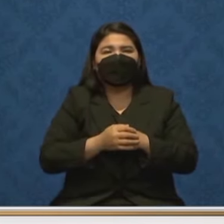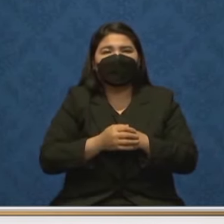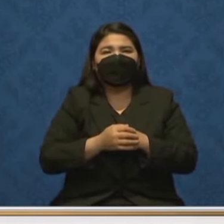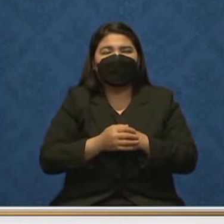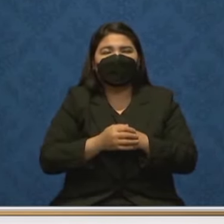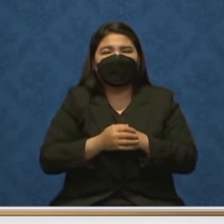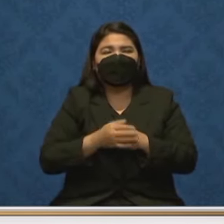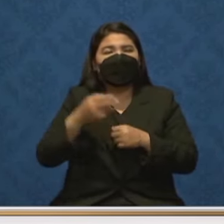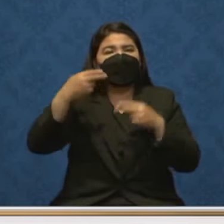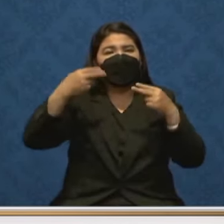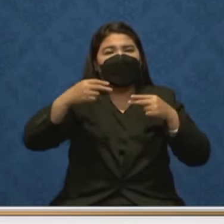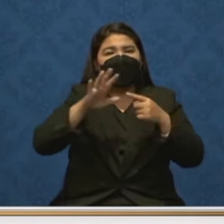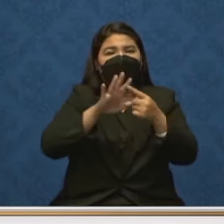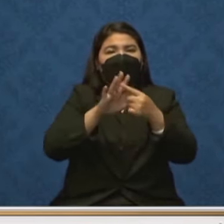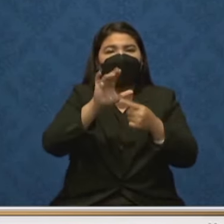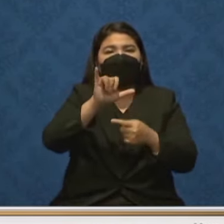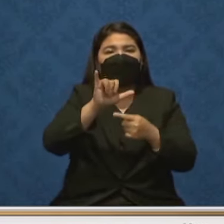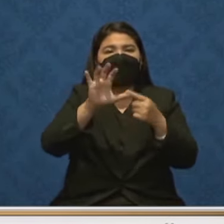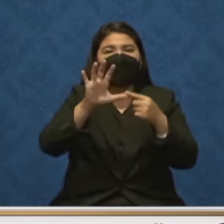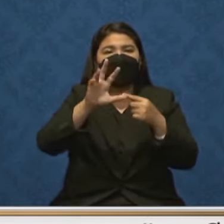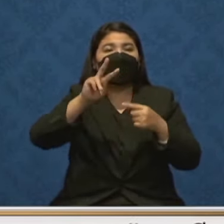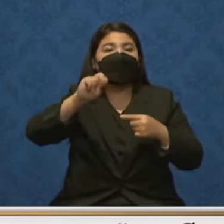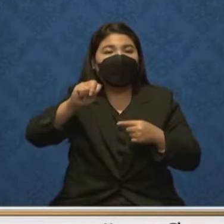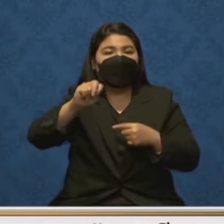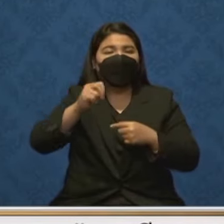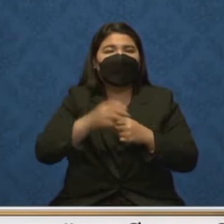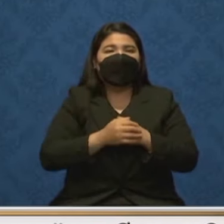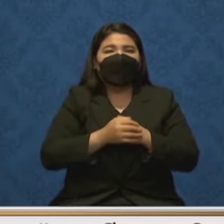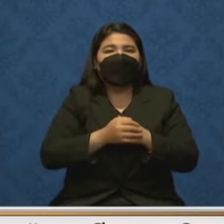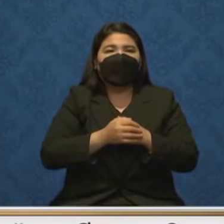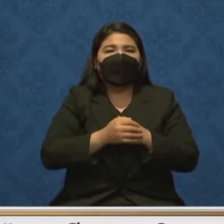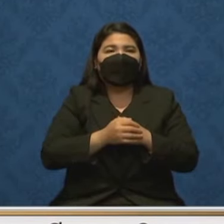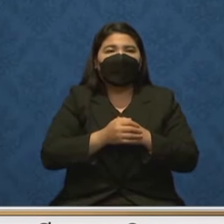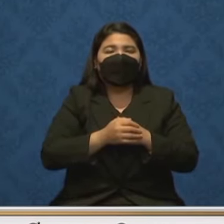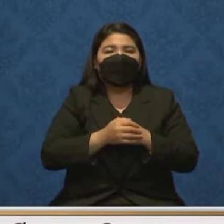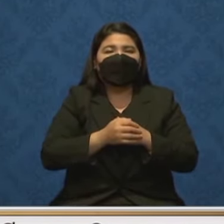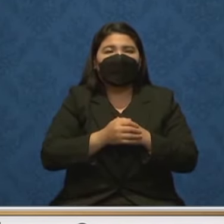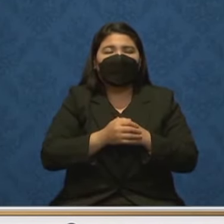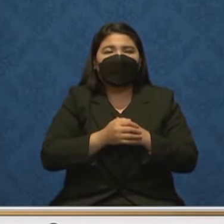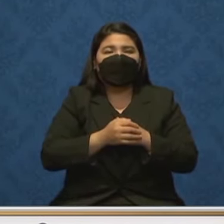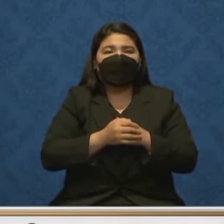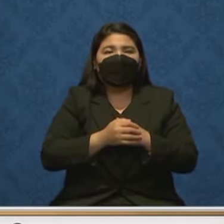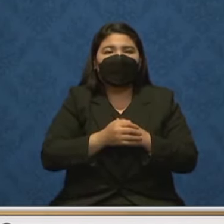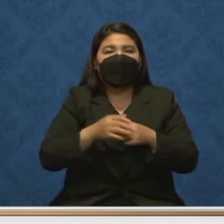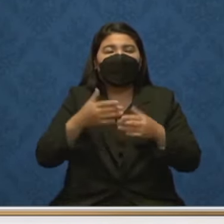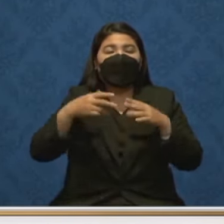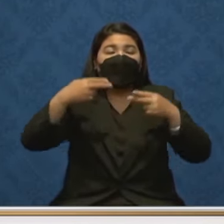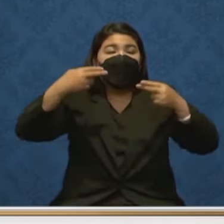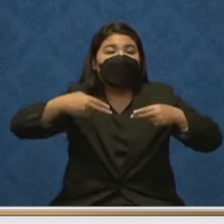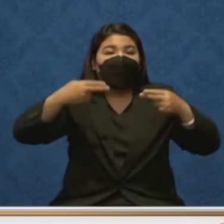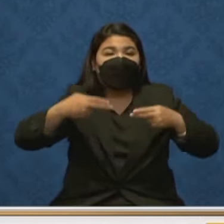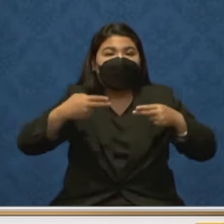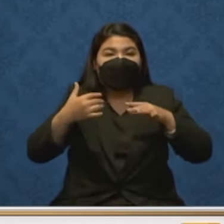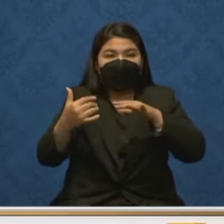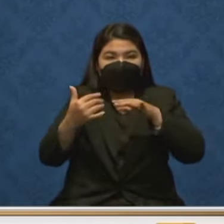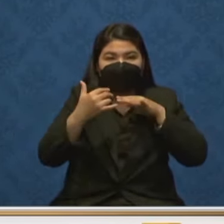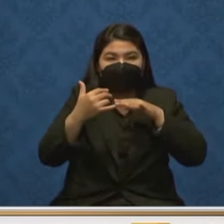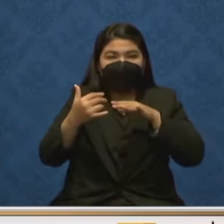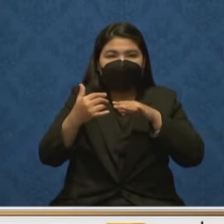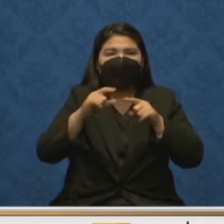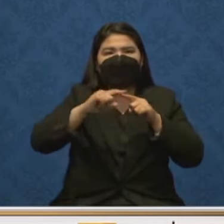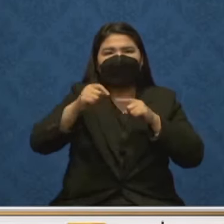คำว่าทหารไปใช้ตำรวจแต่คือตำรวจที่ปฏิบัติภารกิจของทหารนะและขณะนี้ชาย